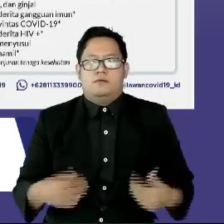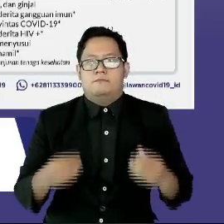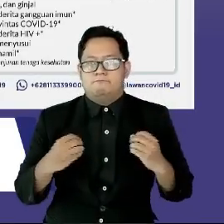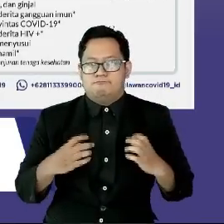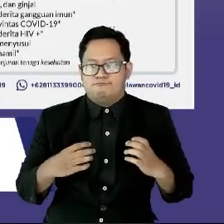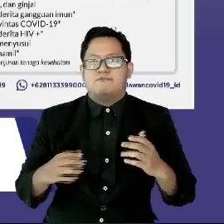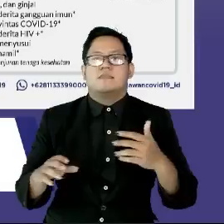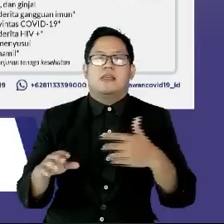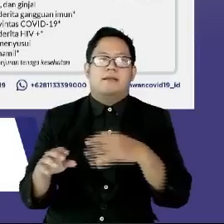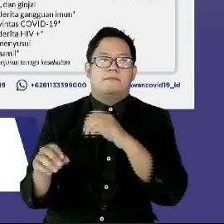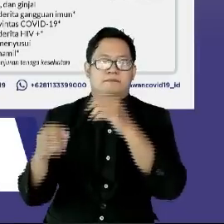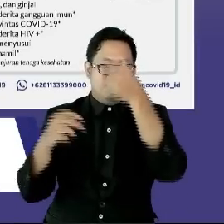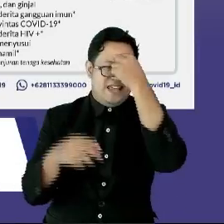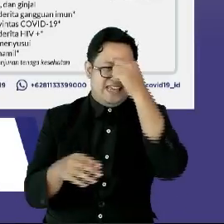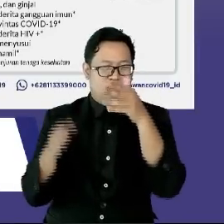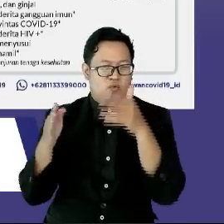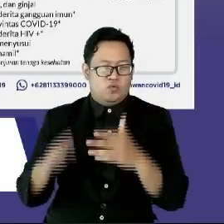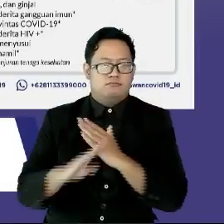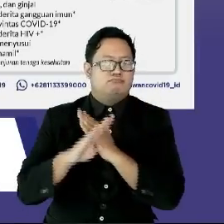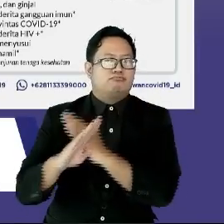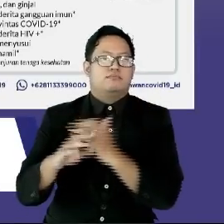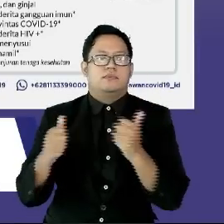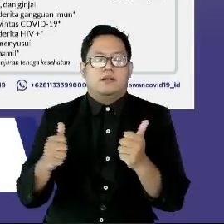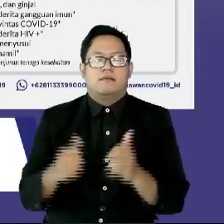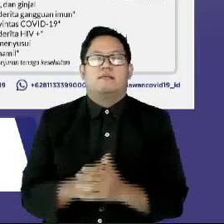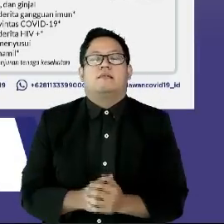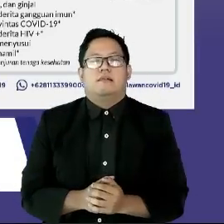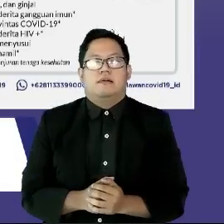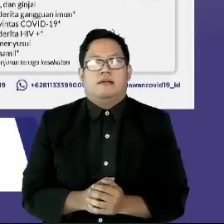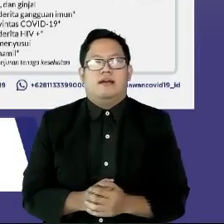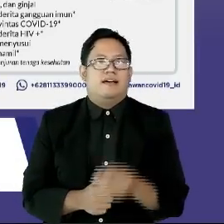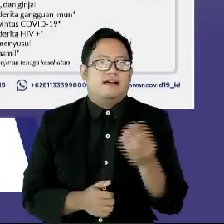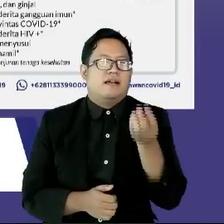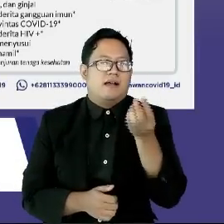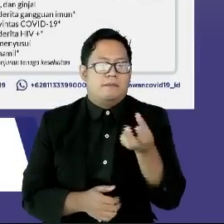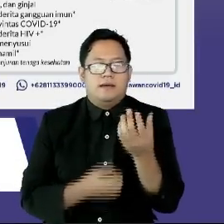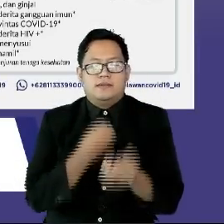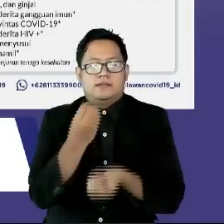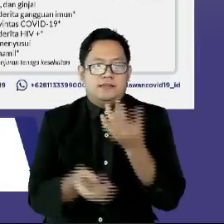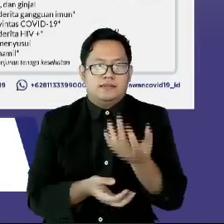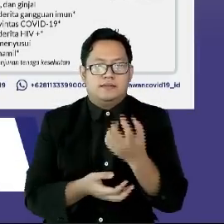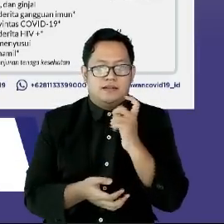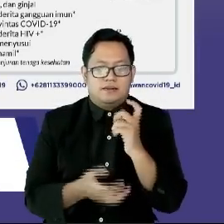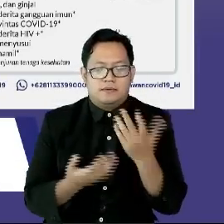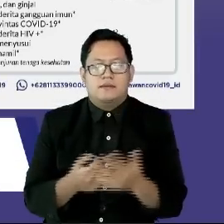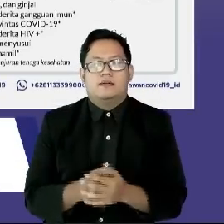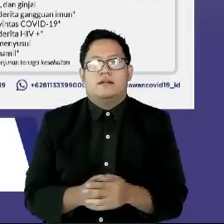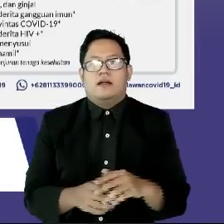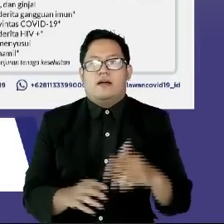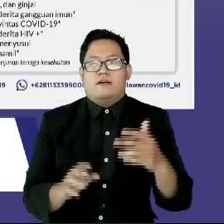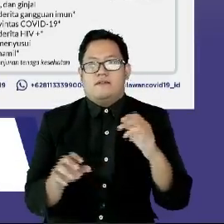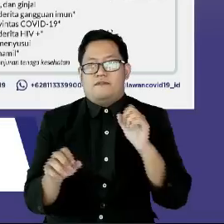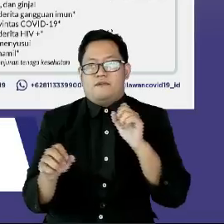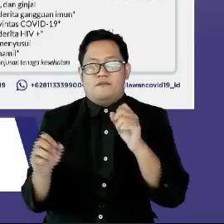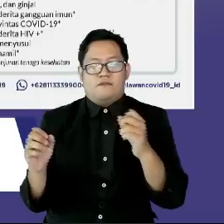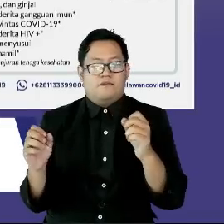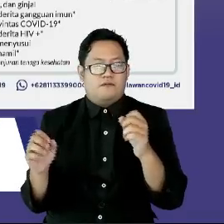tertentu. Secara sederhana, dari berbagai jenis vaksin COVID-19 yang dikembangkan, kita